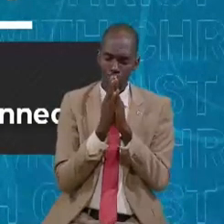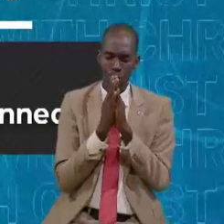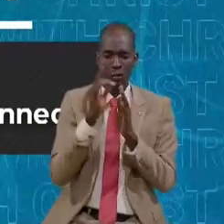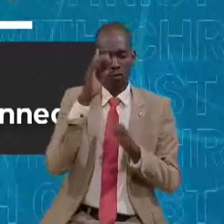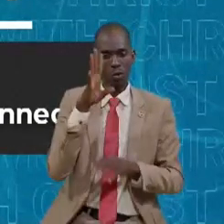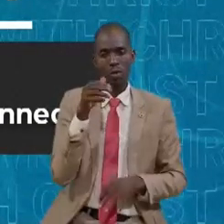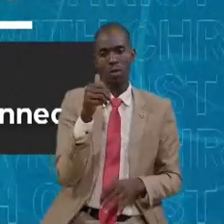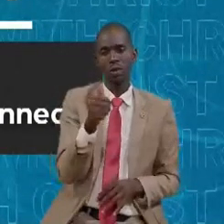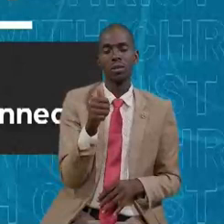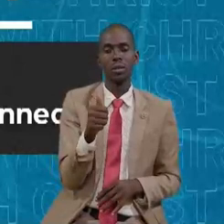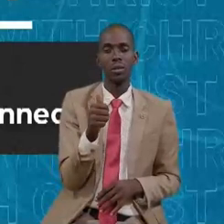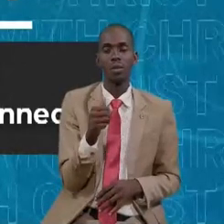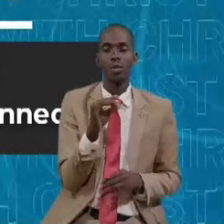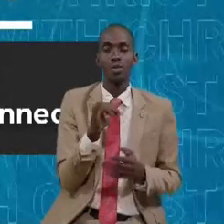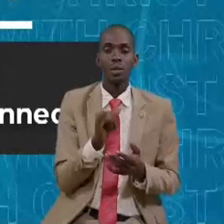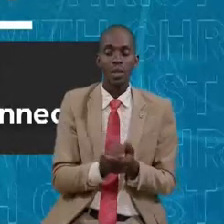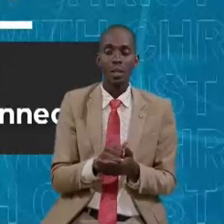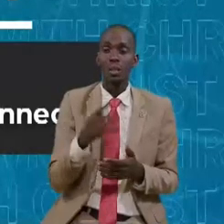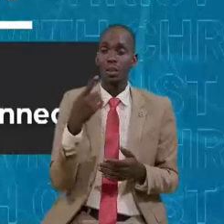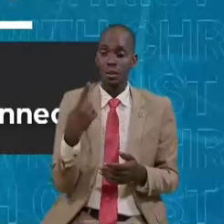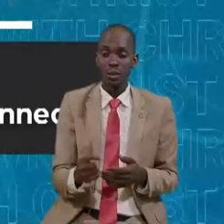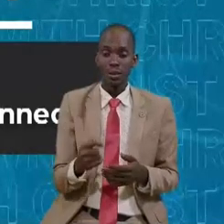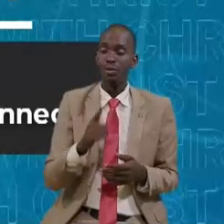Le grand lion qui est en nous